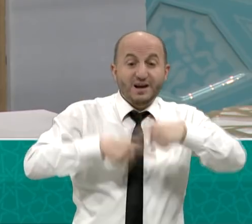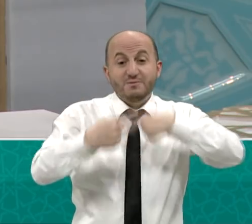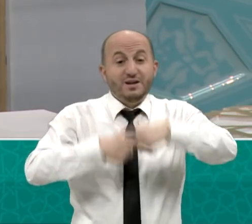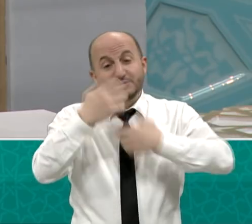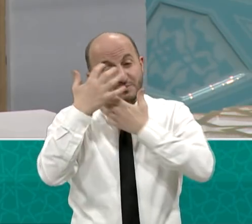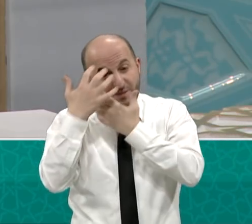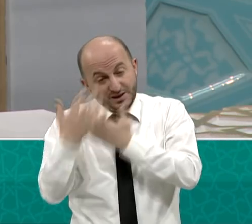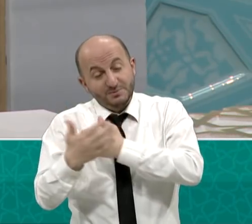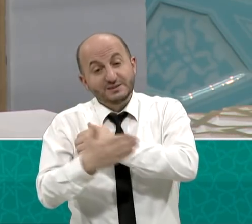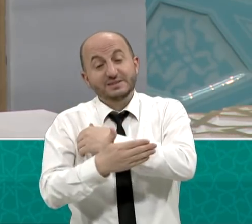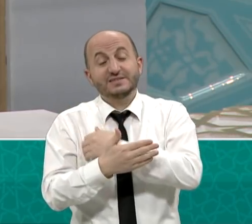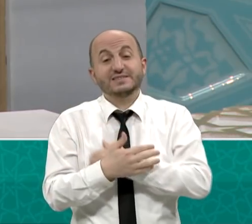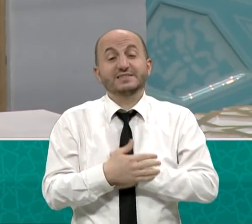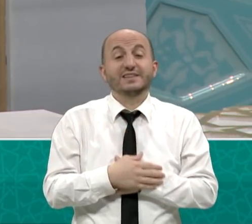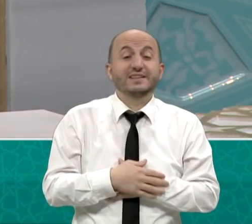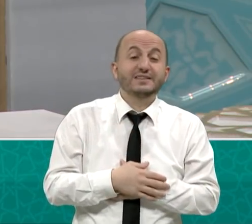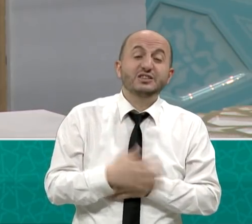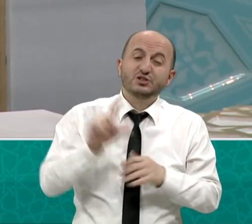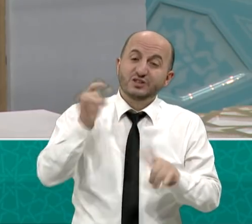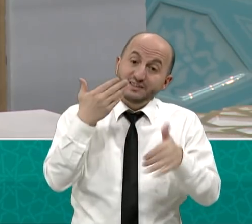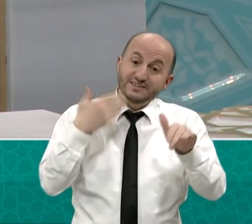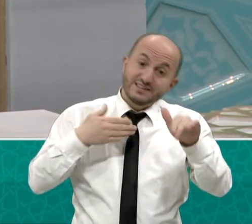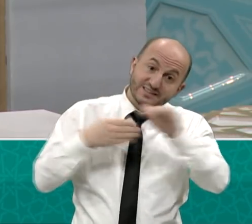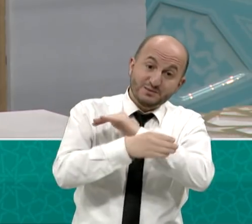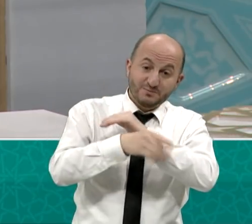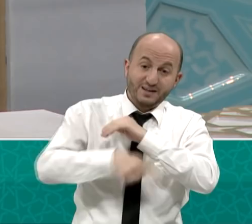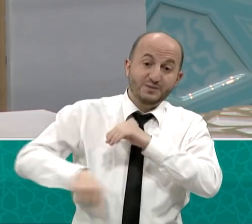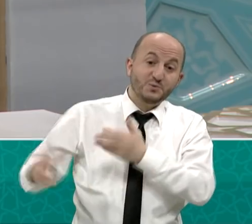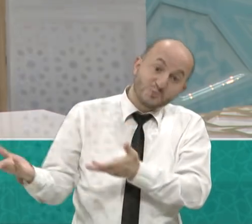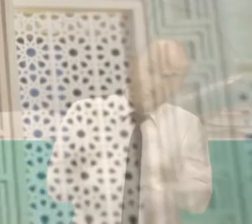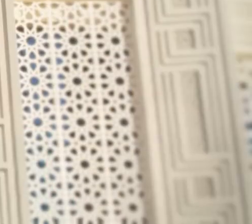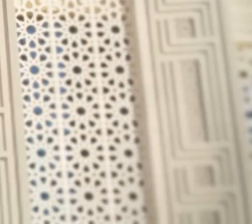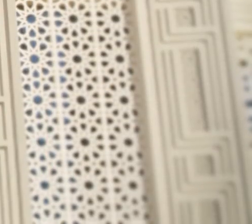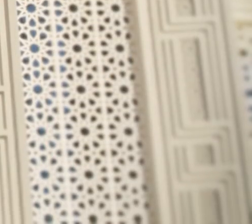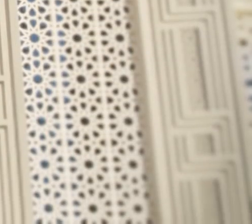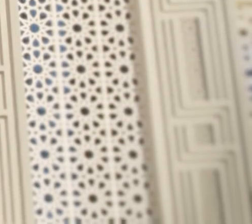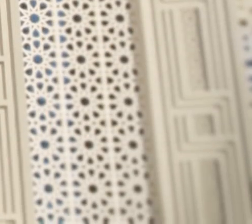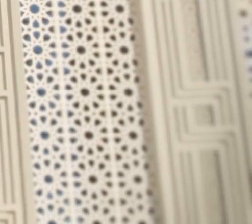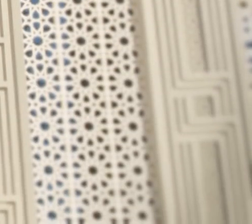efendim, yargılasın ve cennetine bizleri buyur ettiği kullarından eylesin.